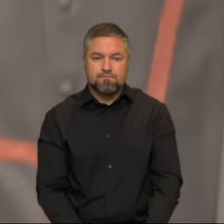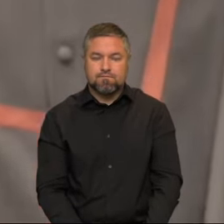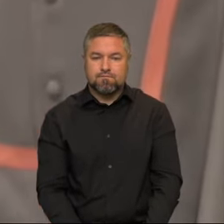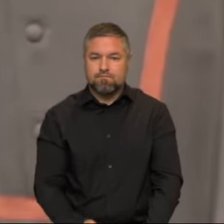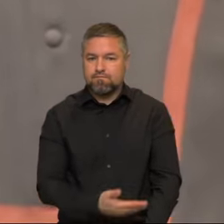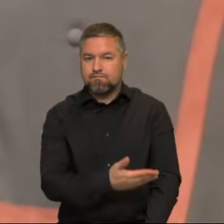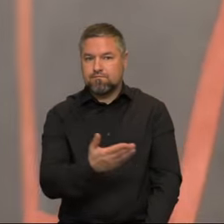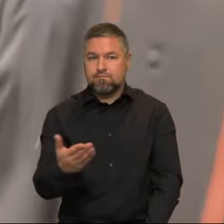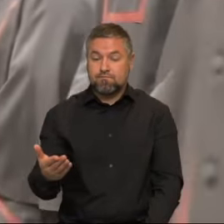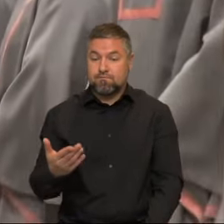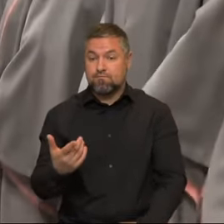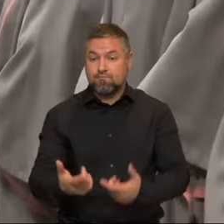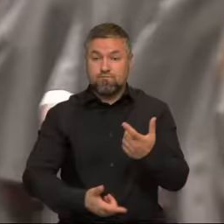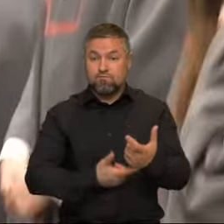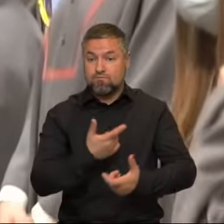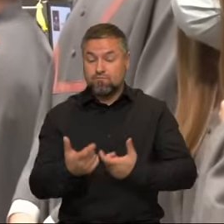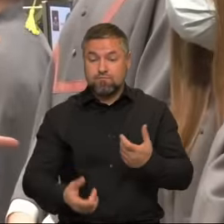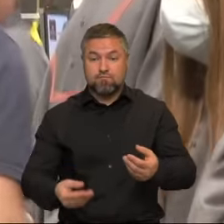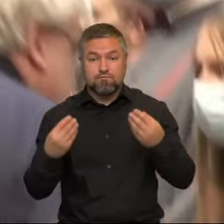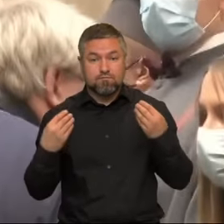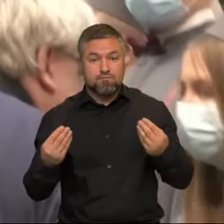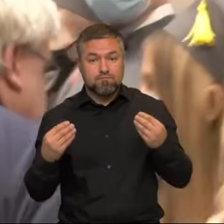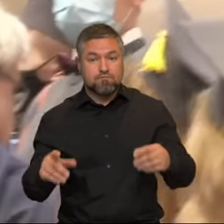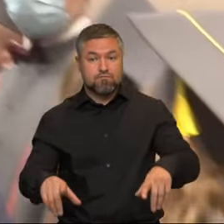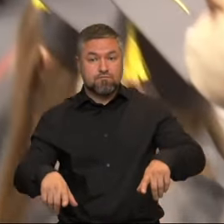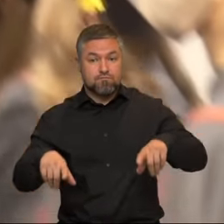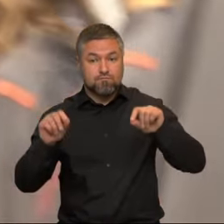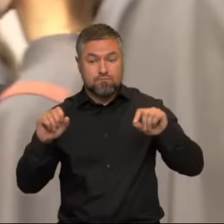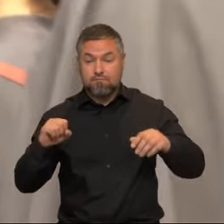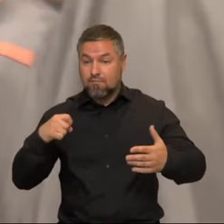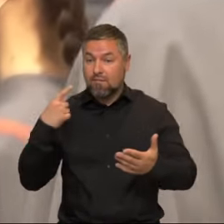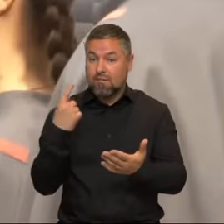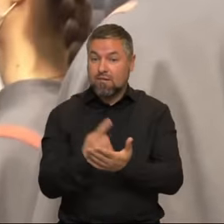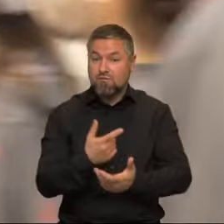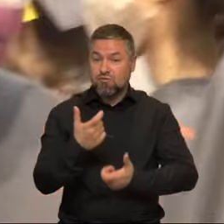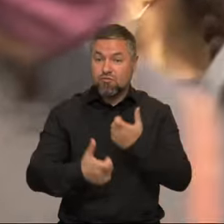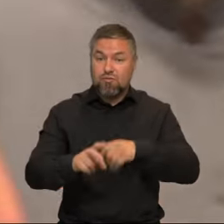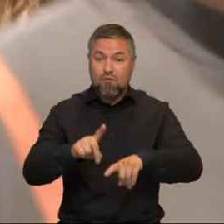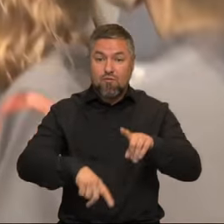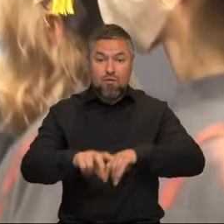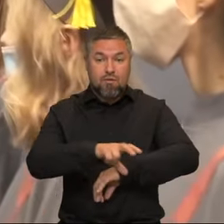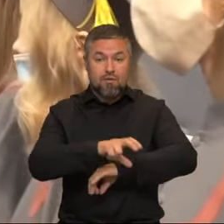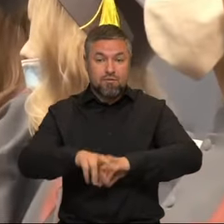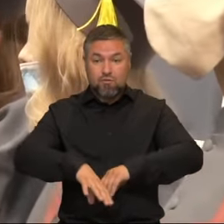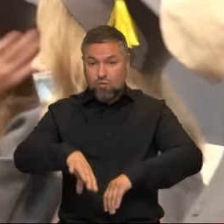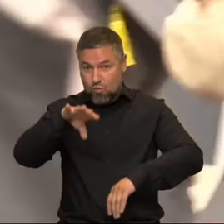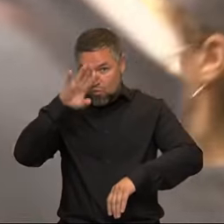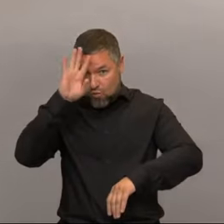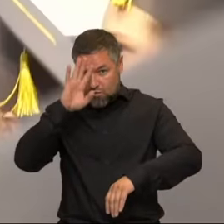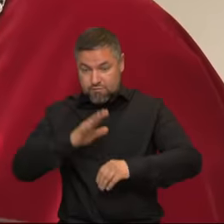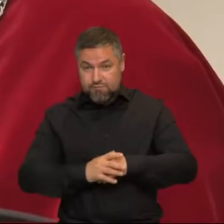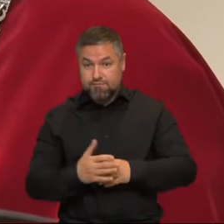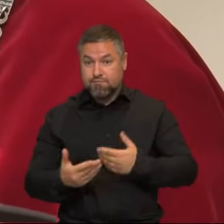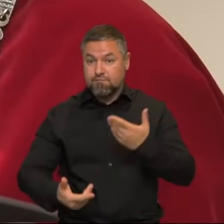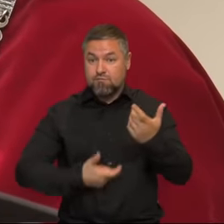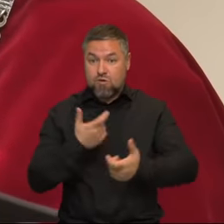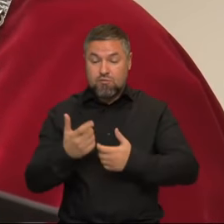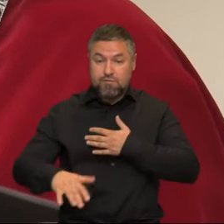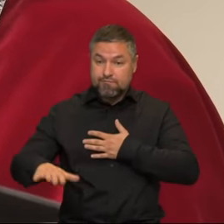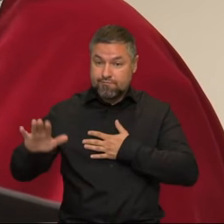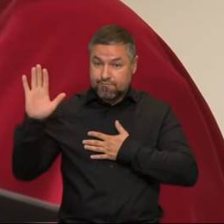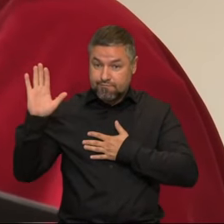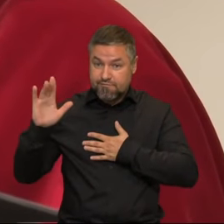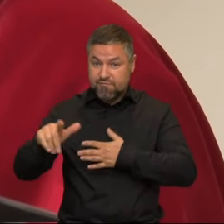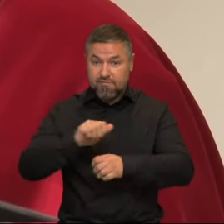Drodzy Państwo, dokonaliście doskonałego wyboru, decydując się na studia w Politechnice Łódzkiej. Składając